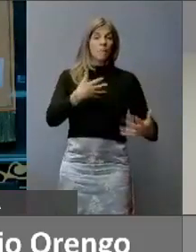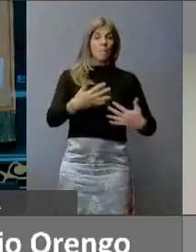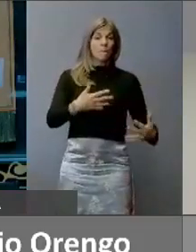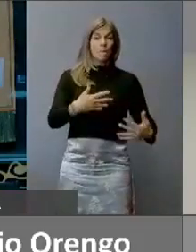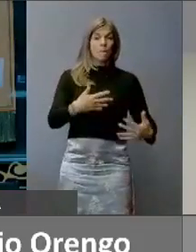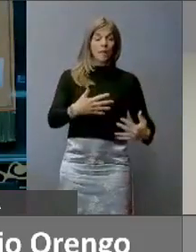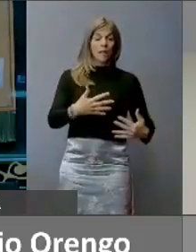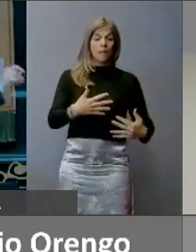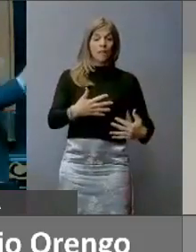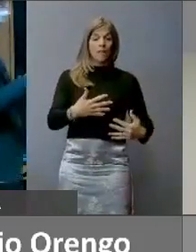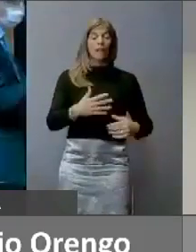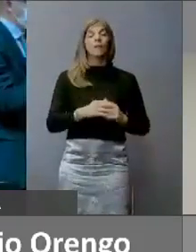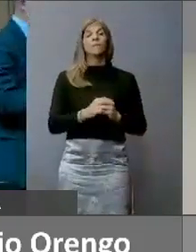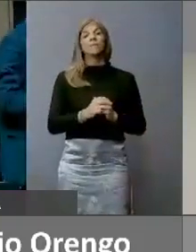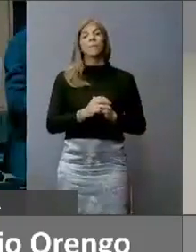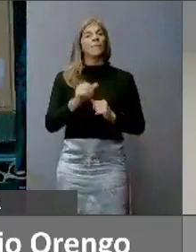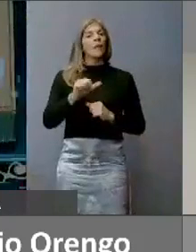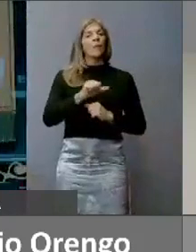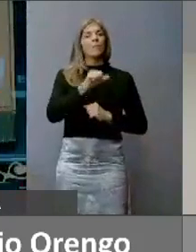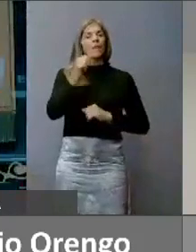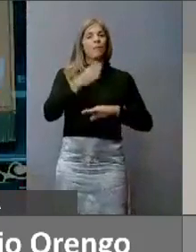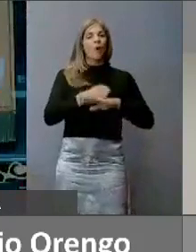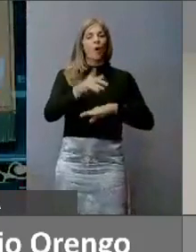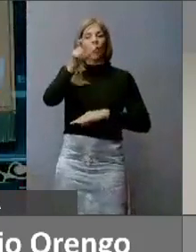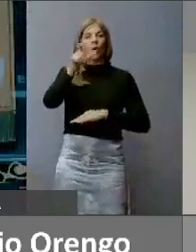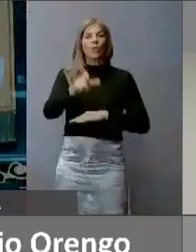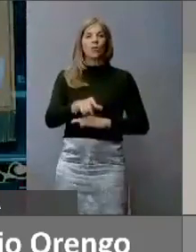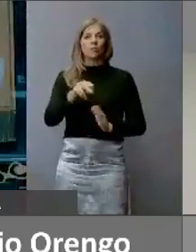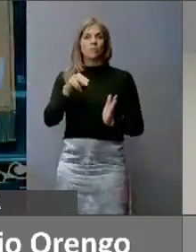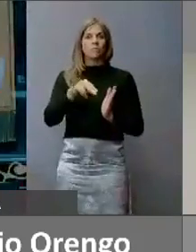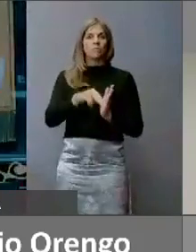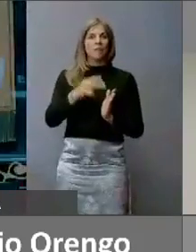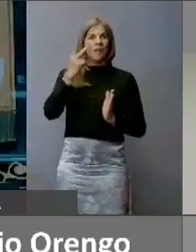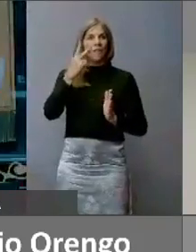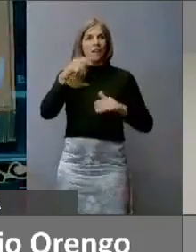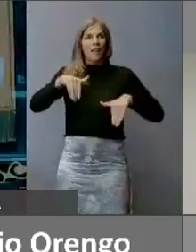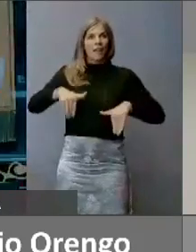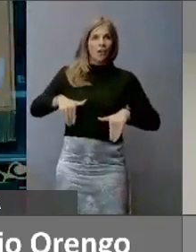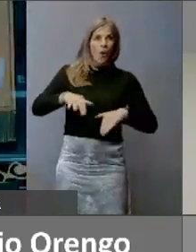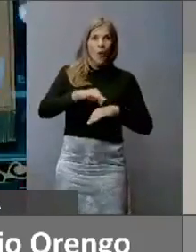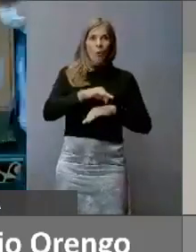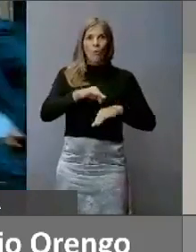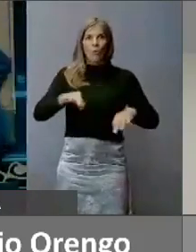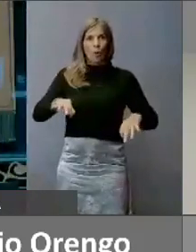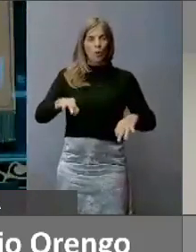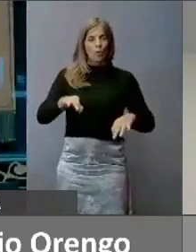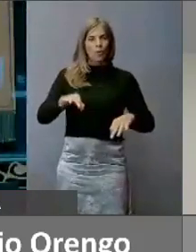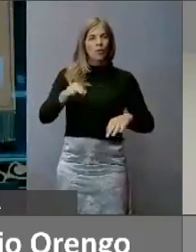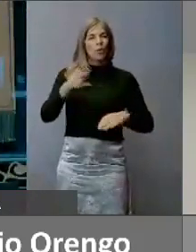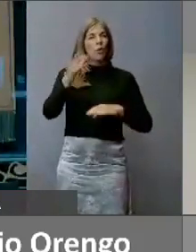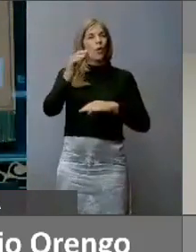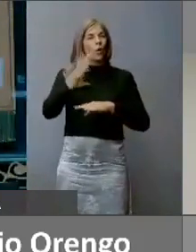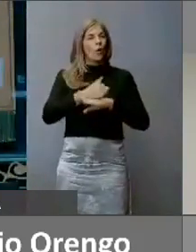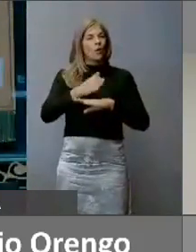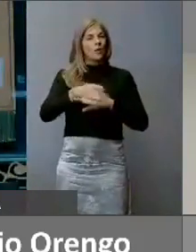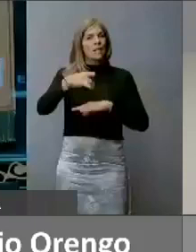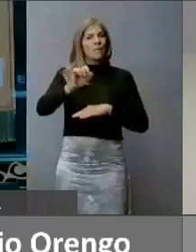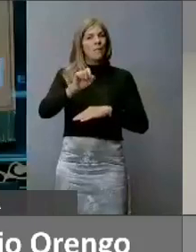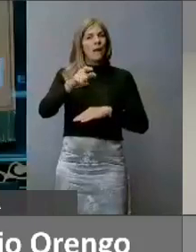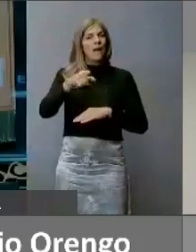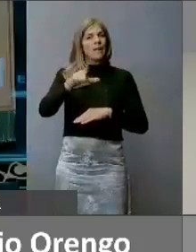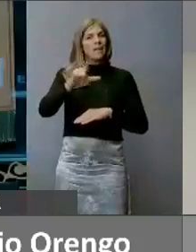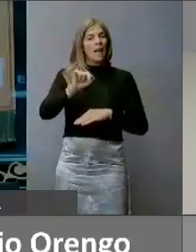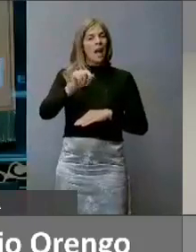primo consigliere prenotato per aver avuto già pronta consigliera paglialunga interrogazione per l'assessore campora